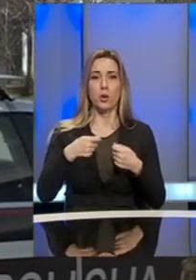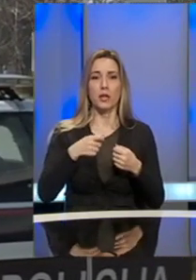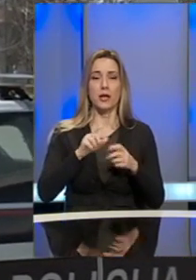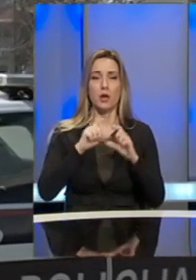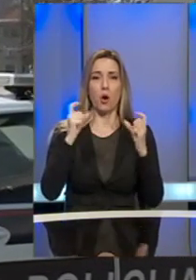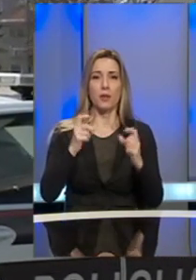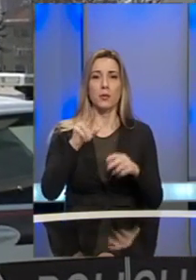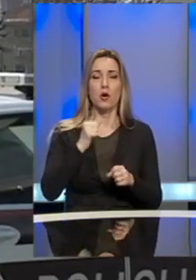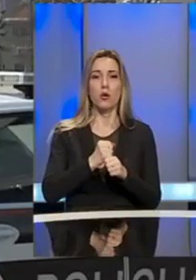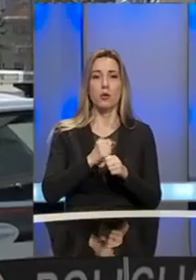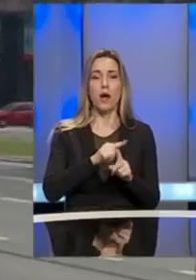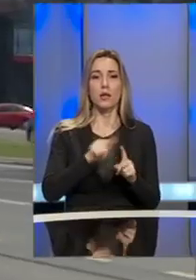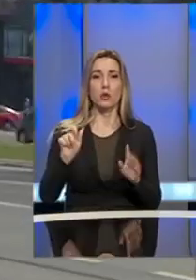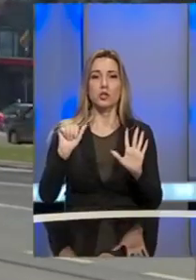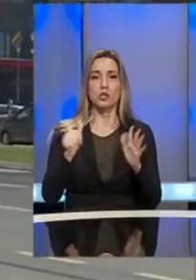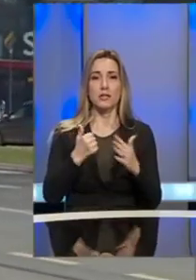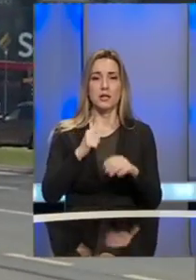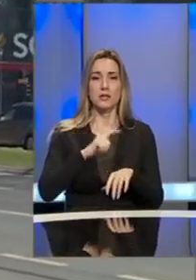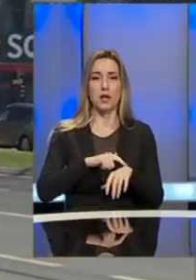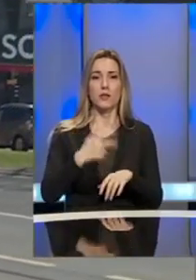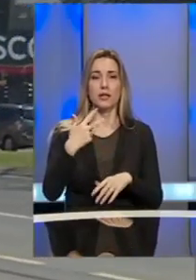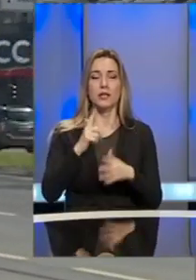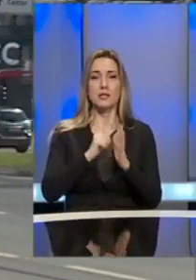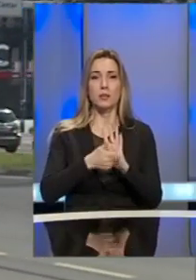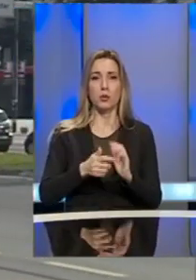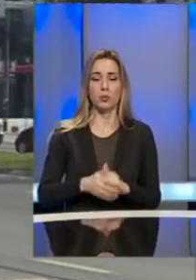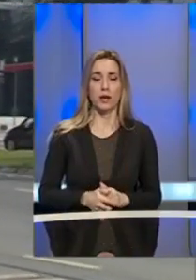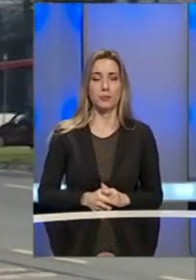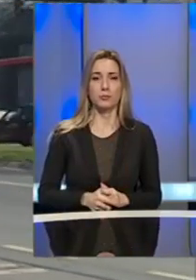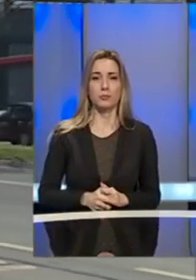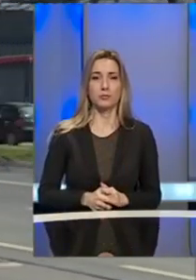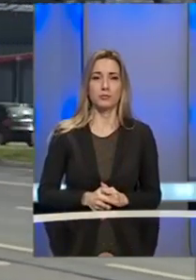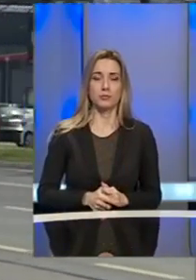objekti smiju raditi do 16 časova i 30 minuta.